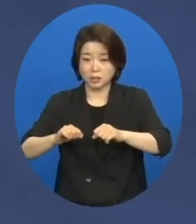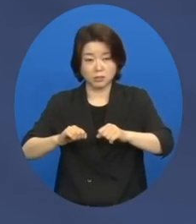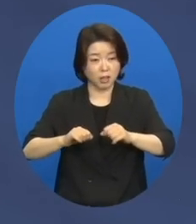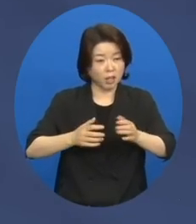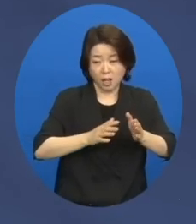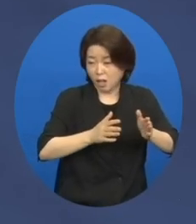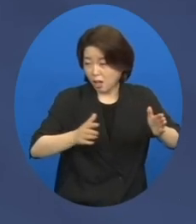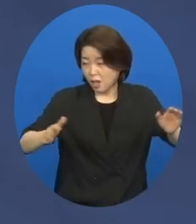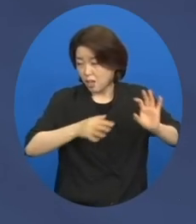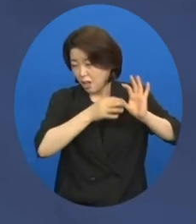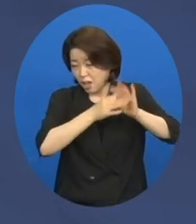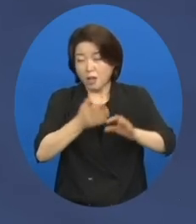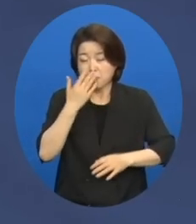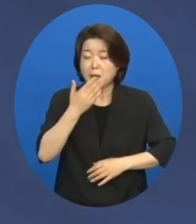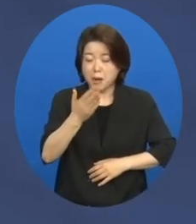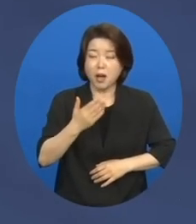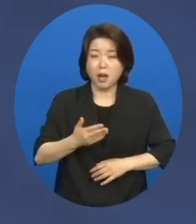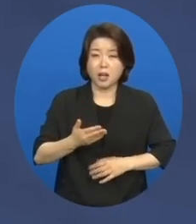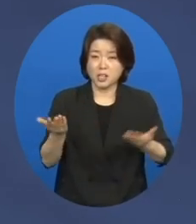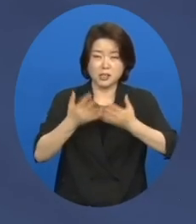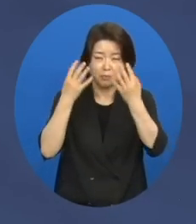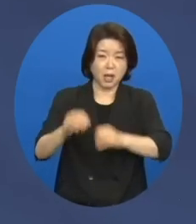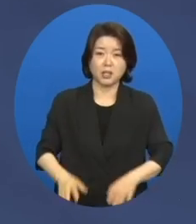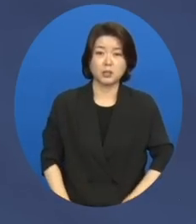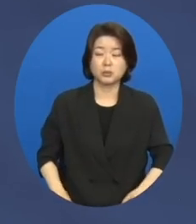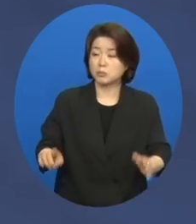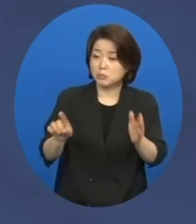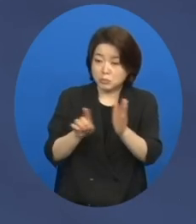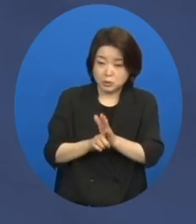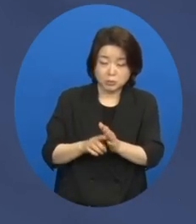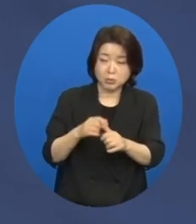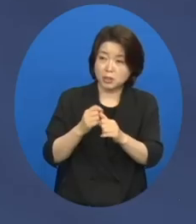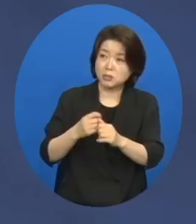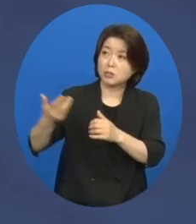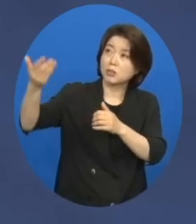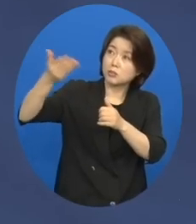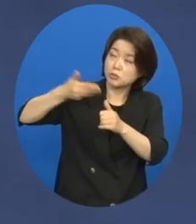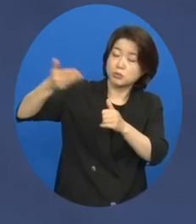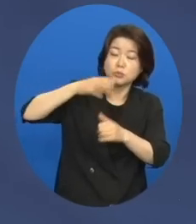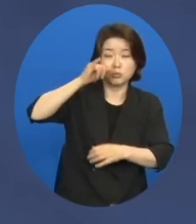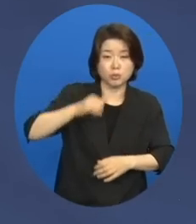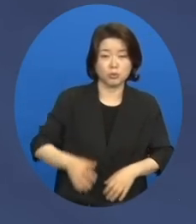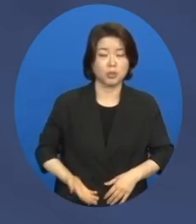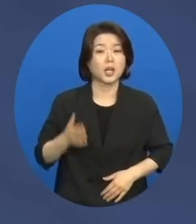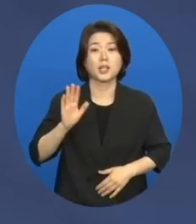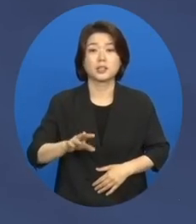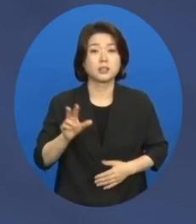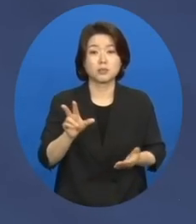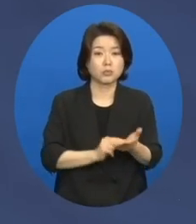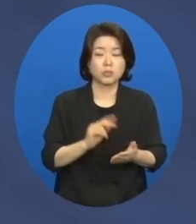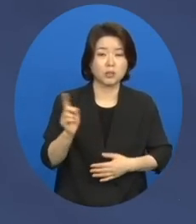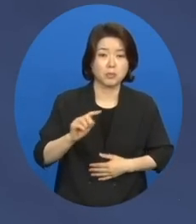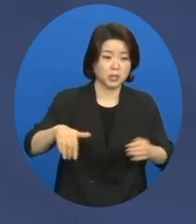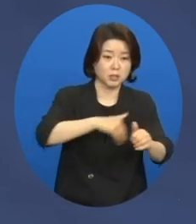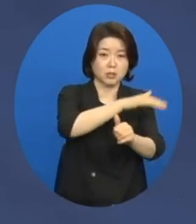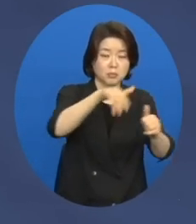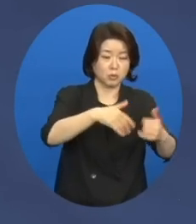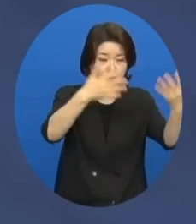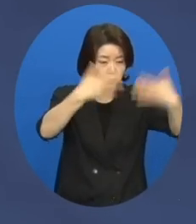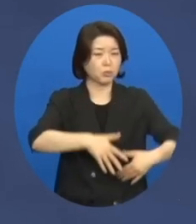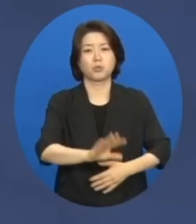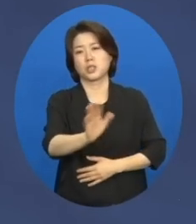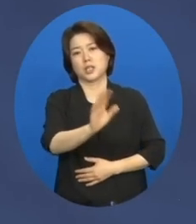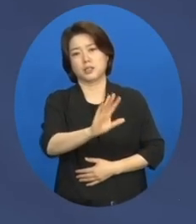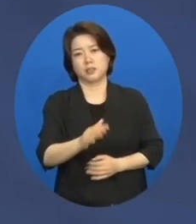할 일이 많아요. 그런데 또 믿음으로 했더니 주님 또 공급해 주시고 문제는 이 모든 환경과 조건이 문제가